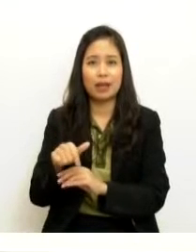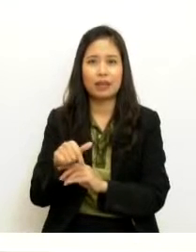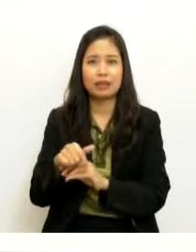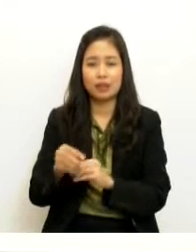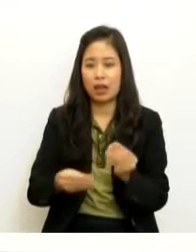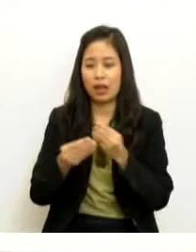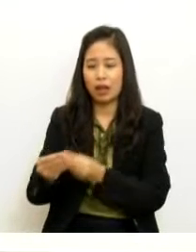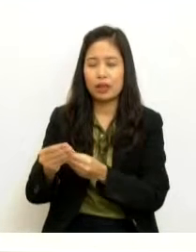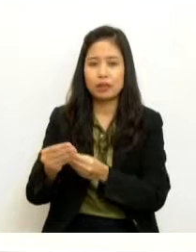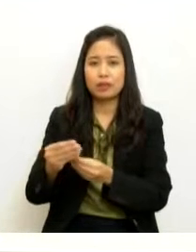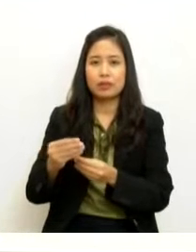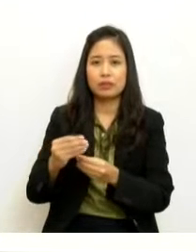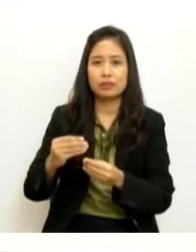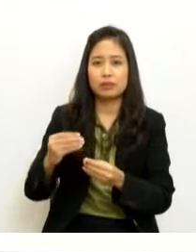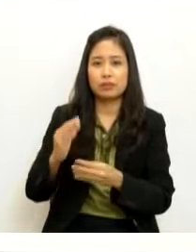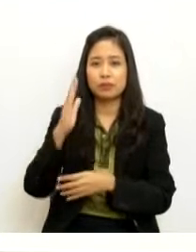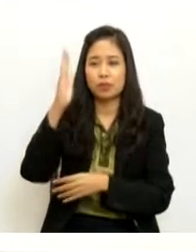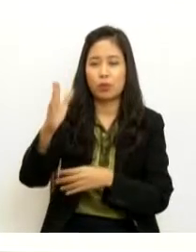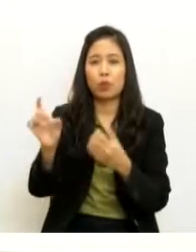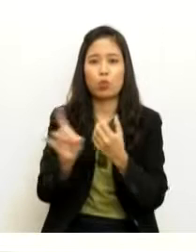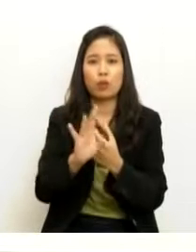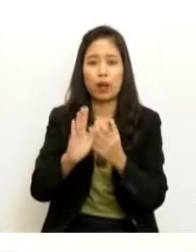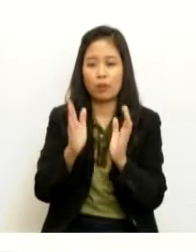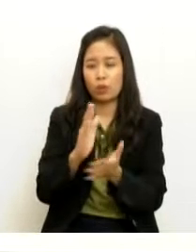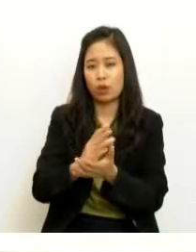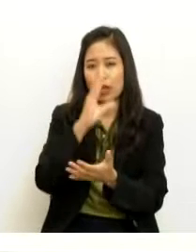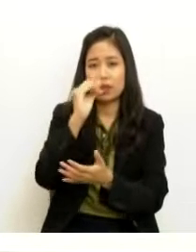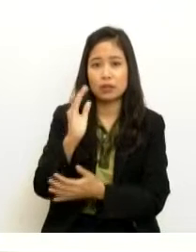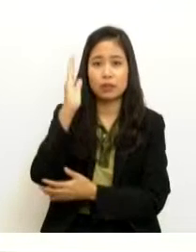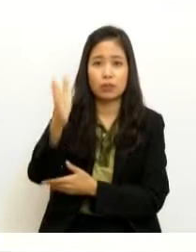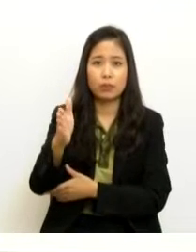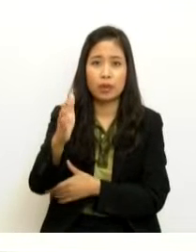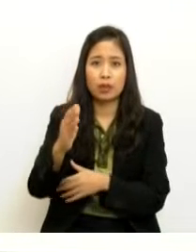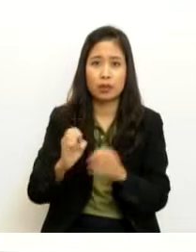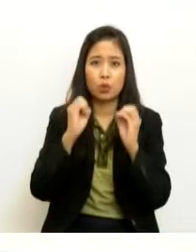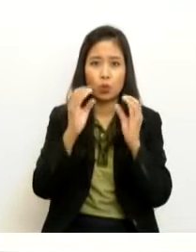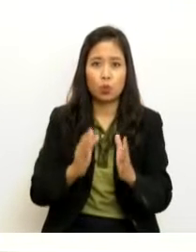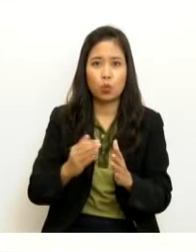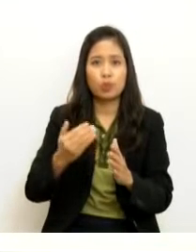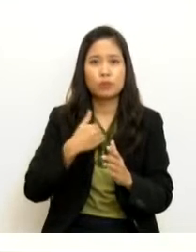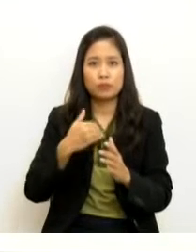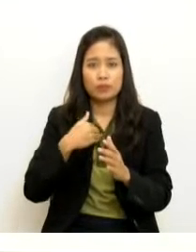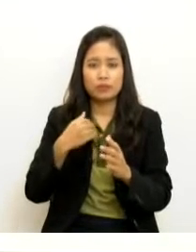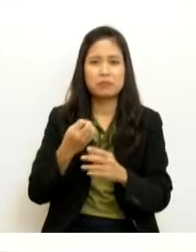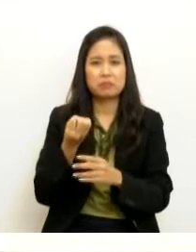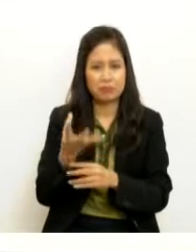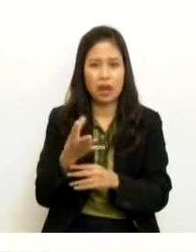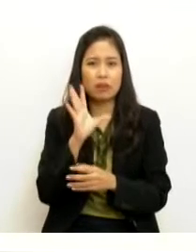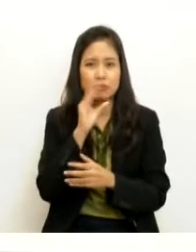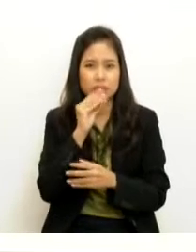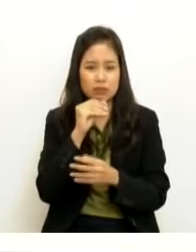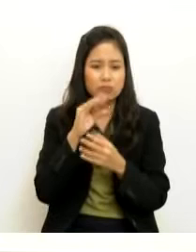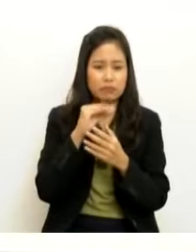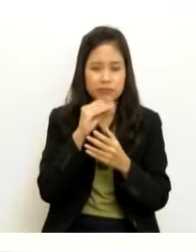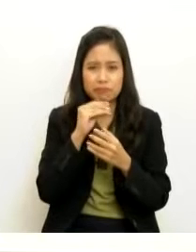ภาพผู้เรียนในอนาคตซึ่งตอนนี้คุณครูก็ได้พูดถึงเรื่องนี้ค่อนข้างเยอะแต่ผมจะถือว่